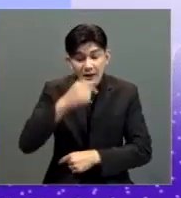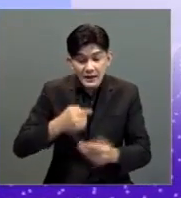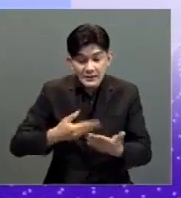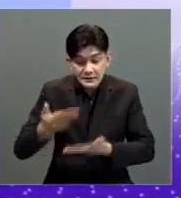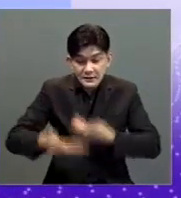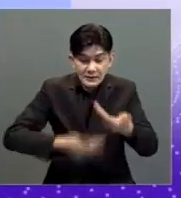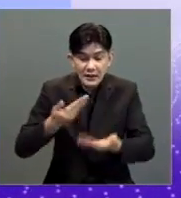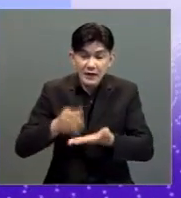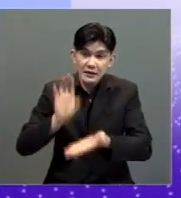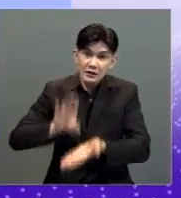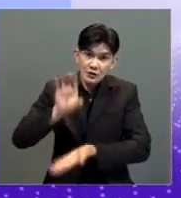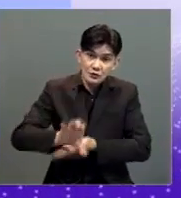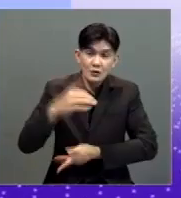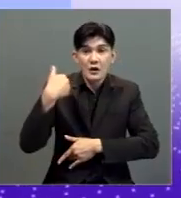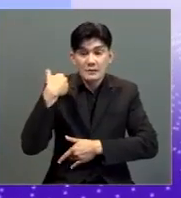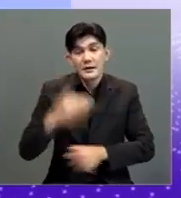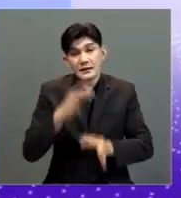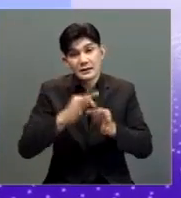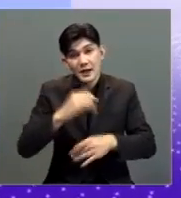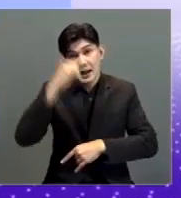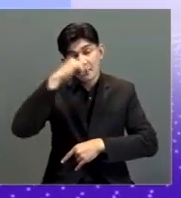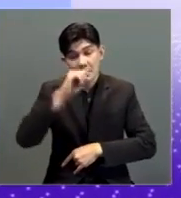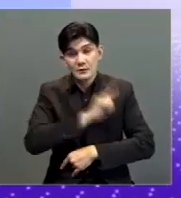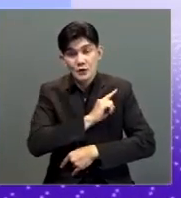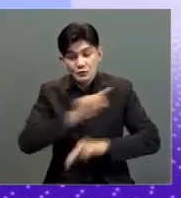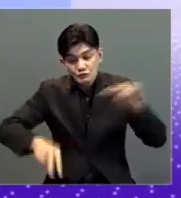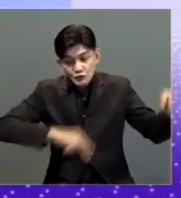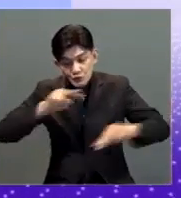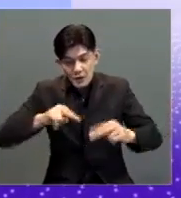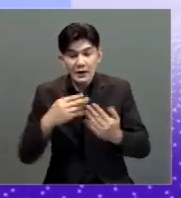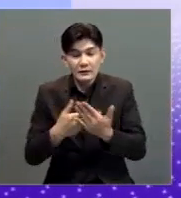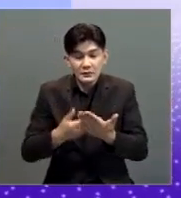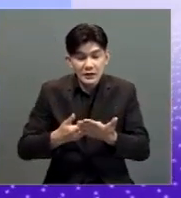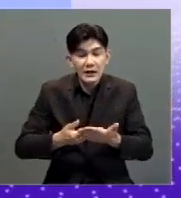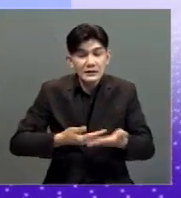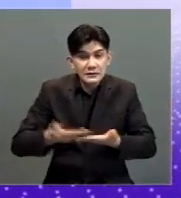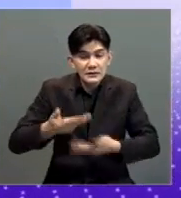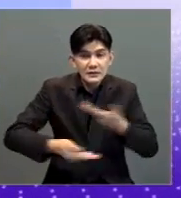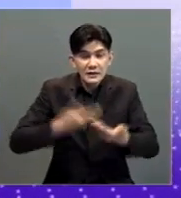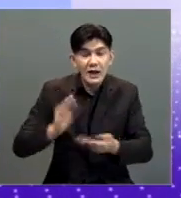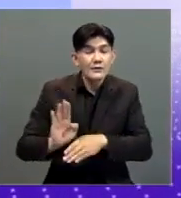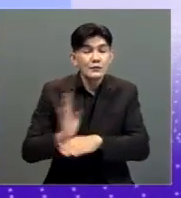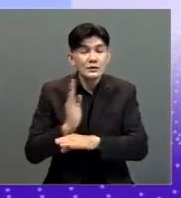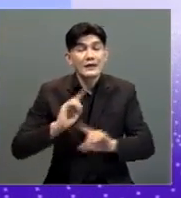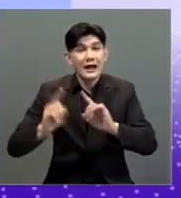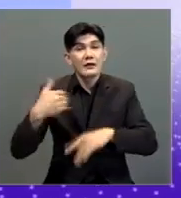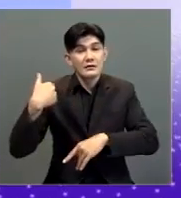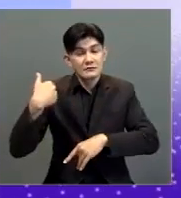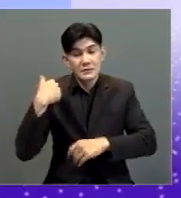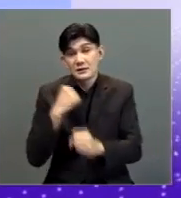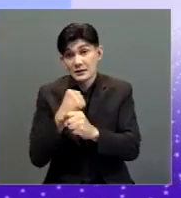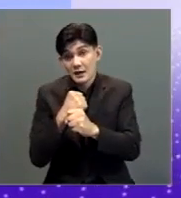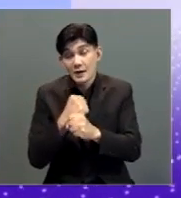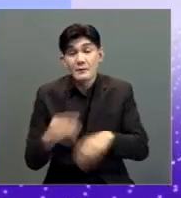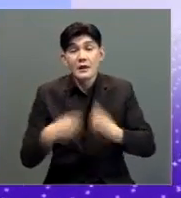น่วยลงทุนในกองทุนดังกล่าวก็คือให้ธนาคารแห่งประเทศไทยเนี่ยไปดูแลตราสารหนี้นะคะของภาคเอกชนต่างๆที่เขาออกมา